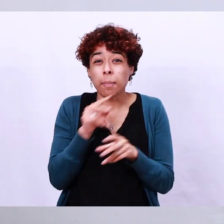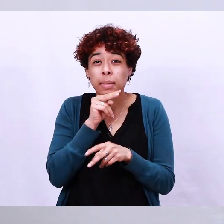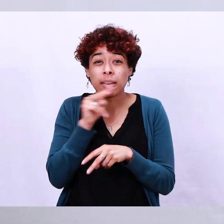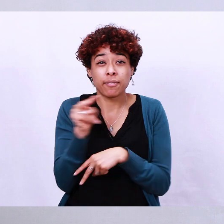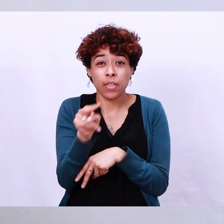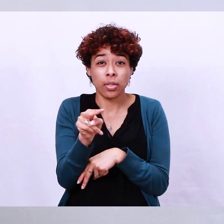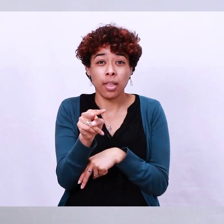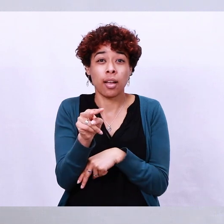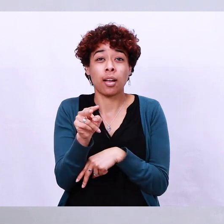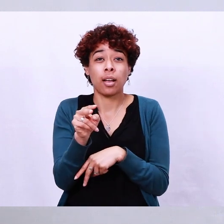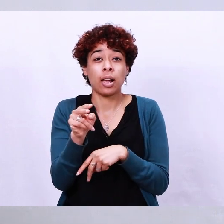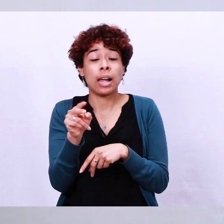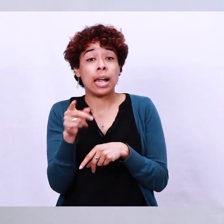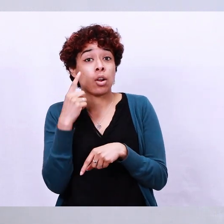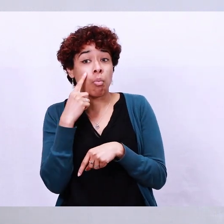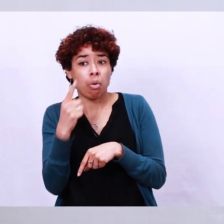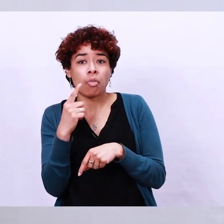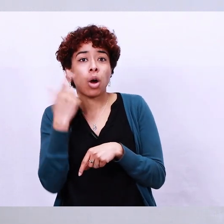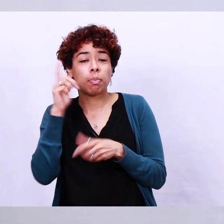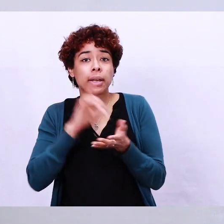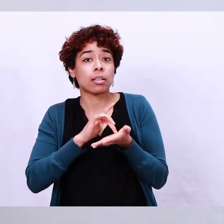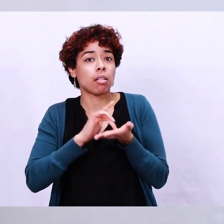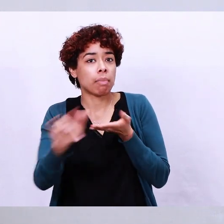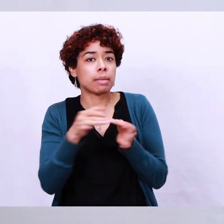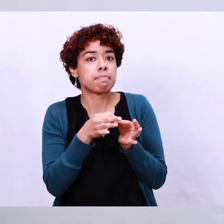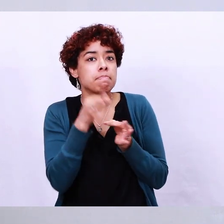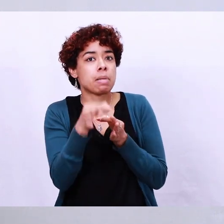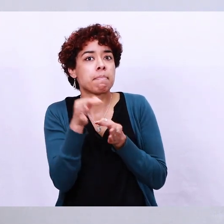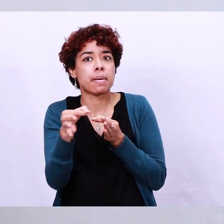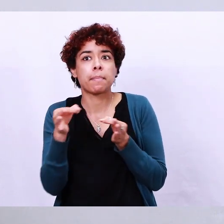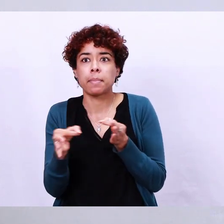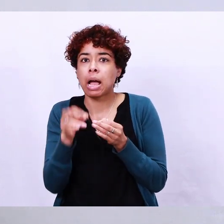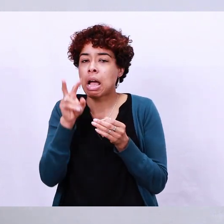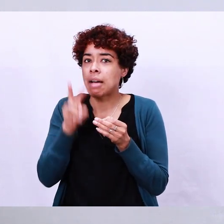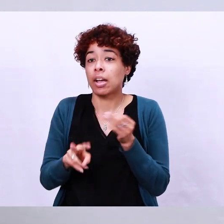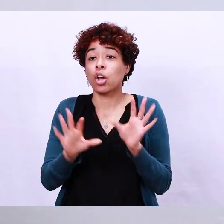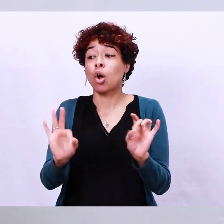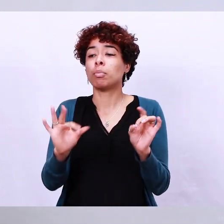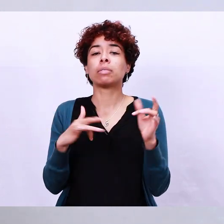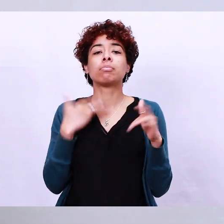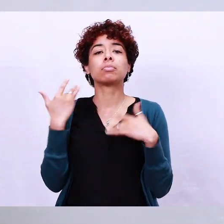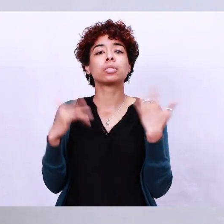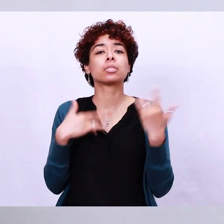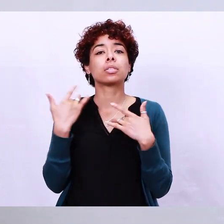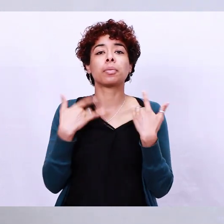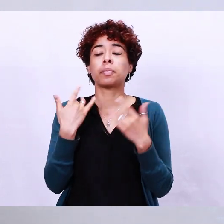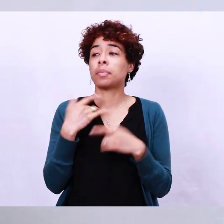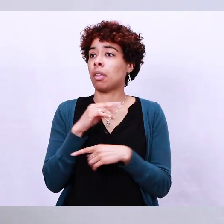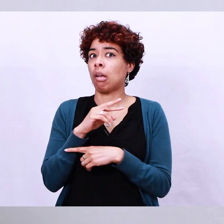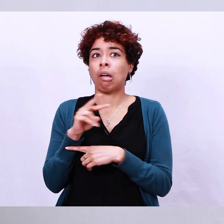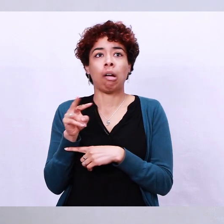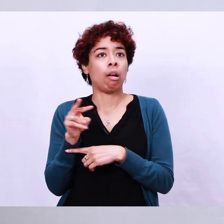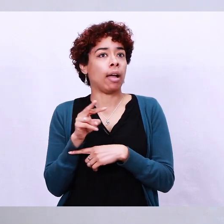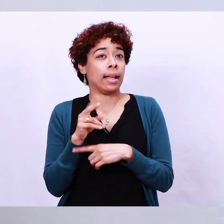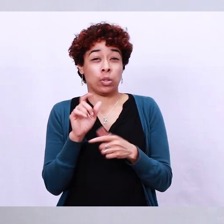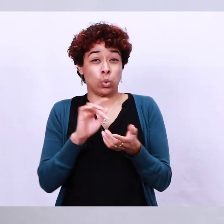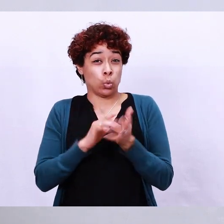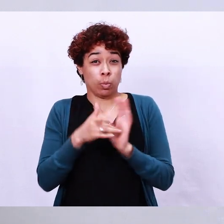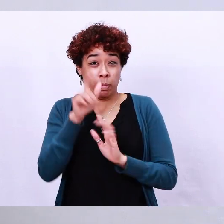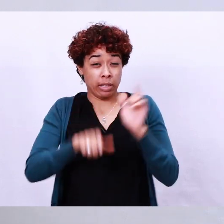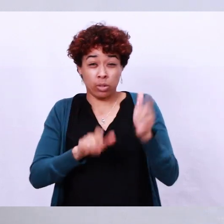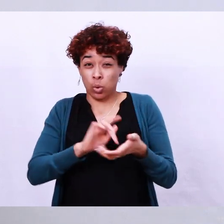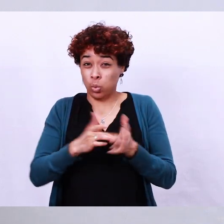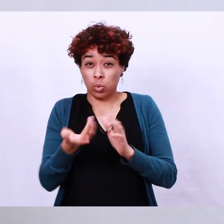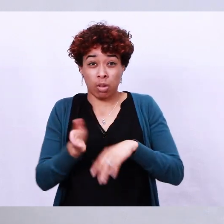qui peut entraîner les uns et les autres à tomber dans l'hypocrisie. À la fin, ça devient une vraie pièce de théâtre où personne ne s'y retrouve, mais en fait tout le monde